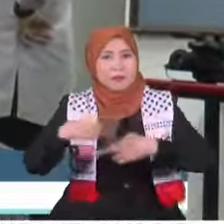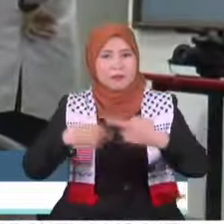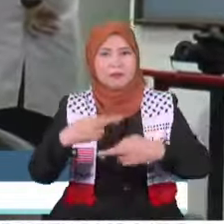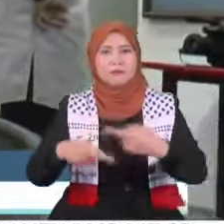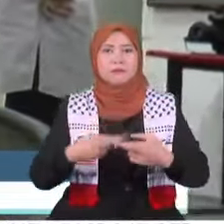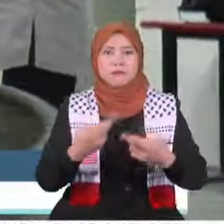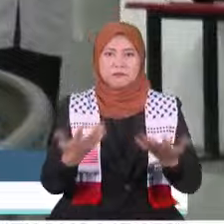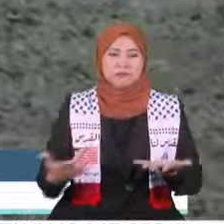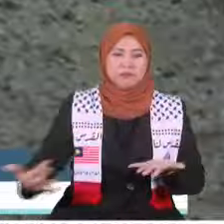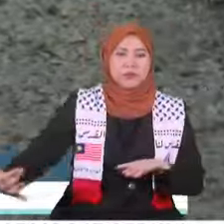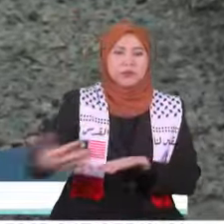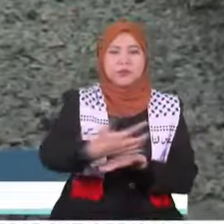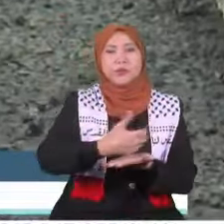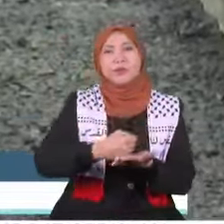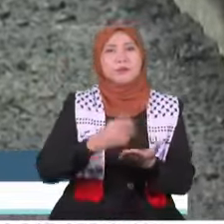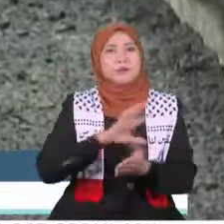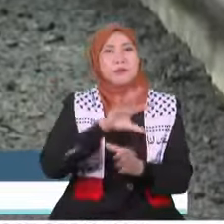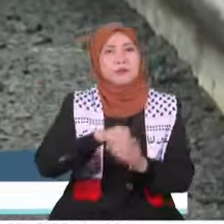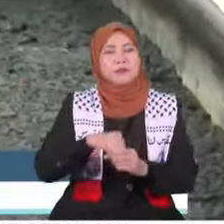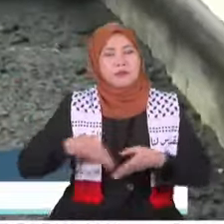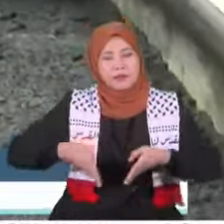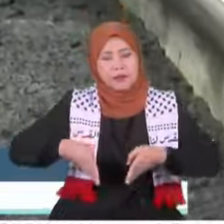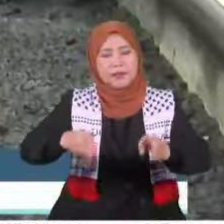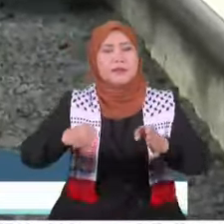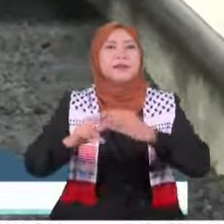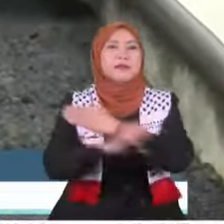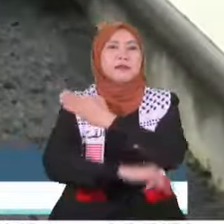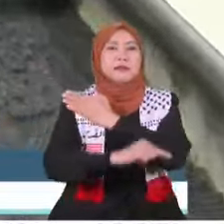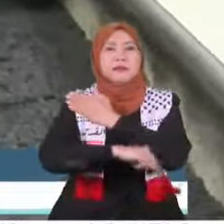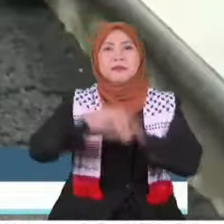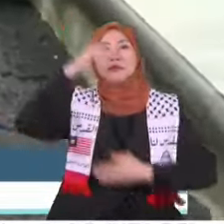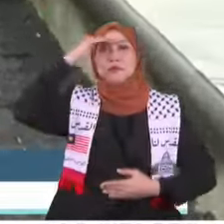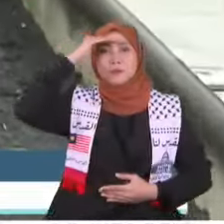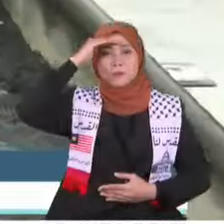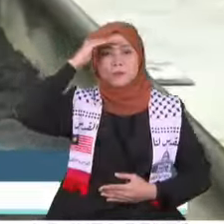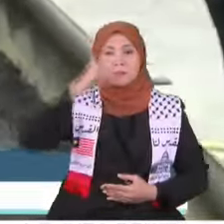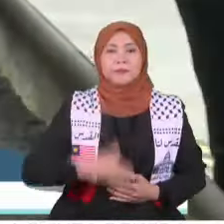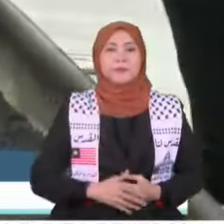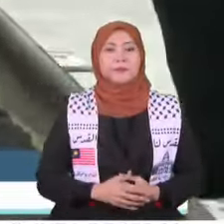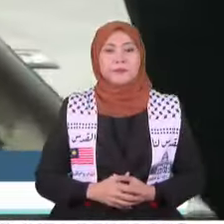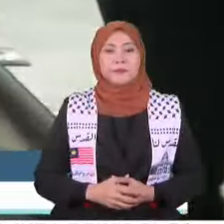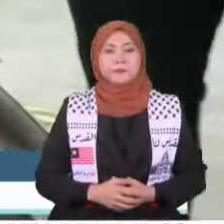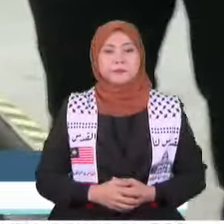ini, khususnya melibatkan jalan negeri di Johor.